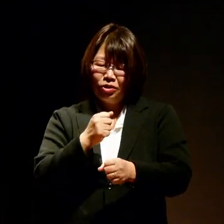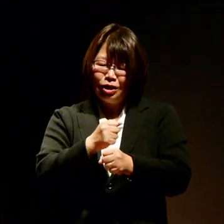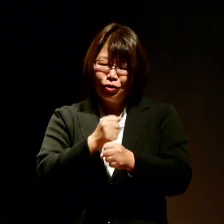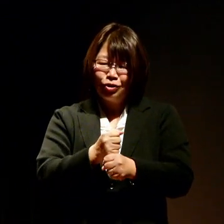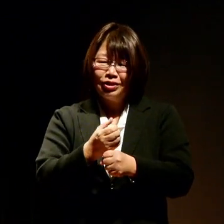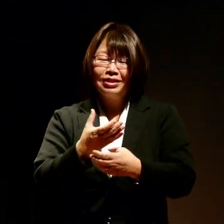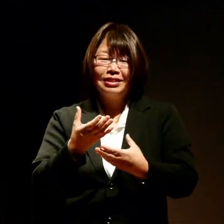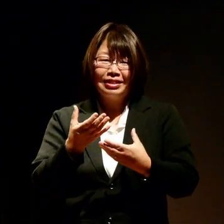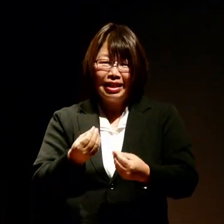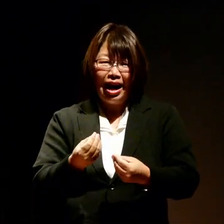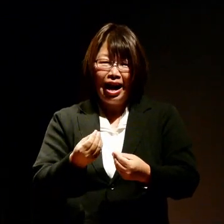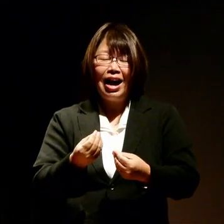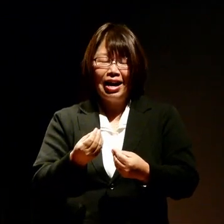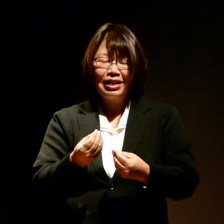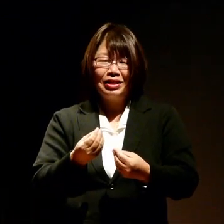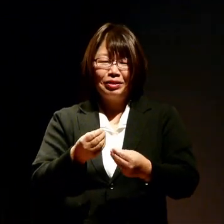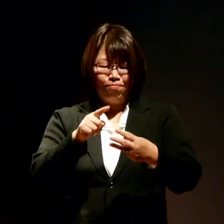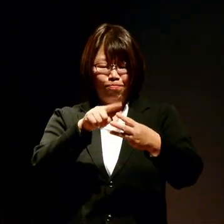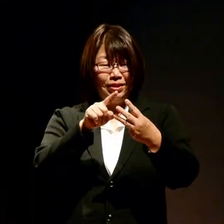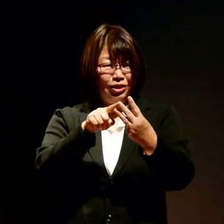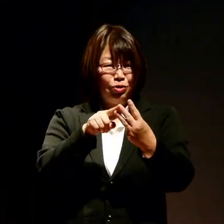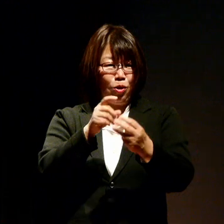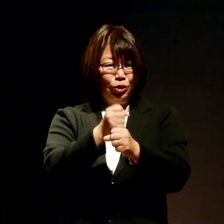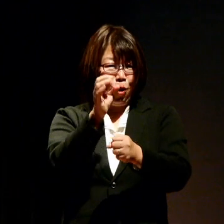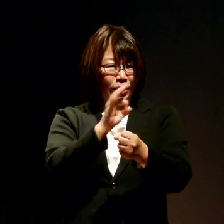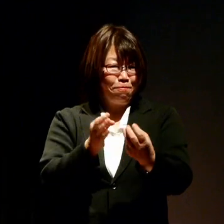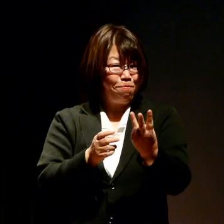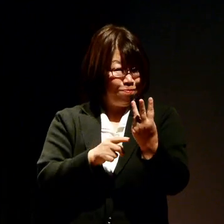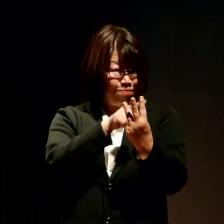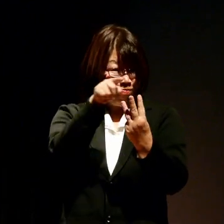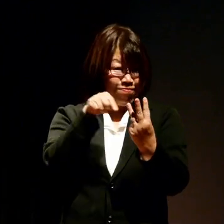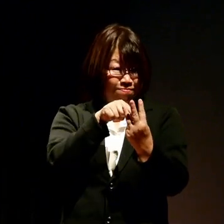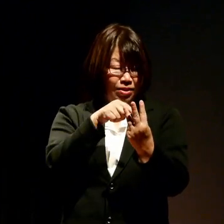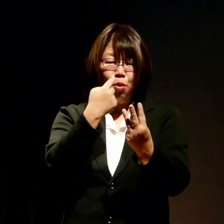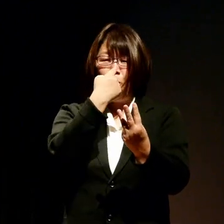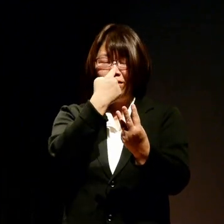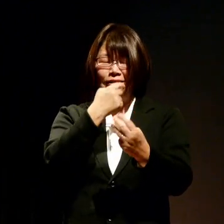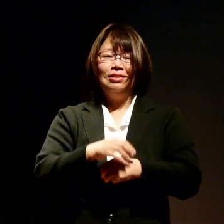この授業の3つの商品。そこでまた私は